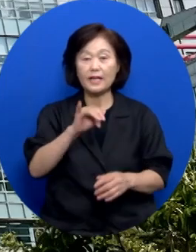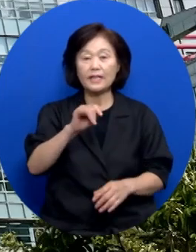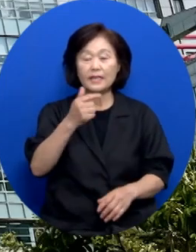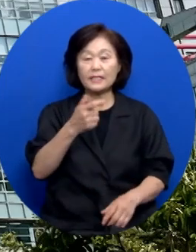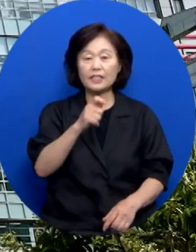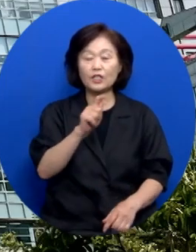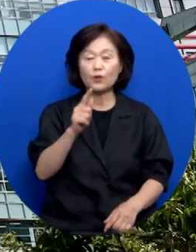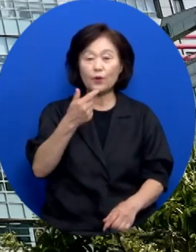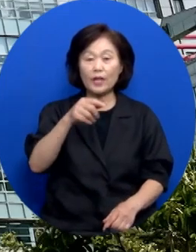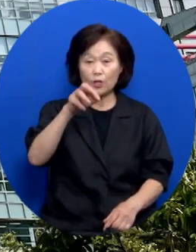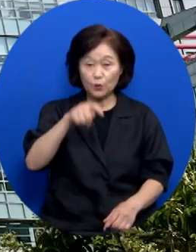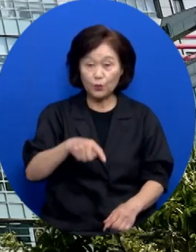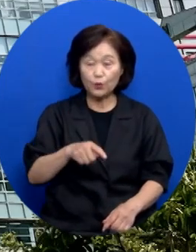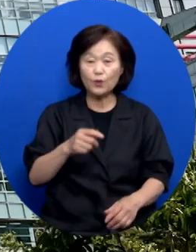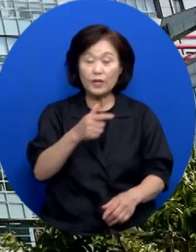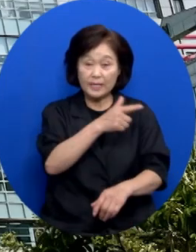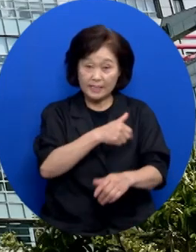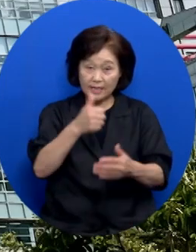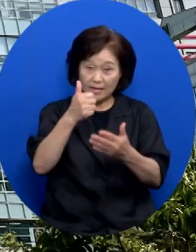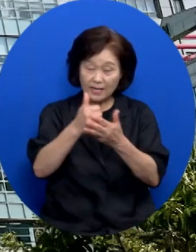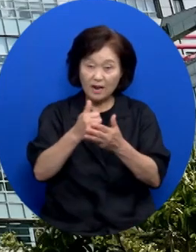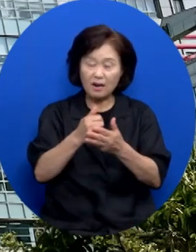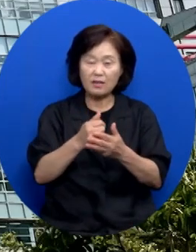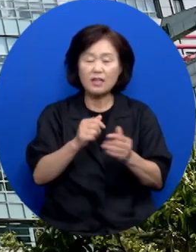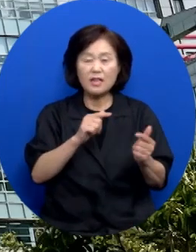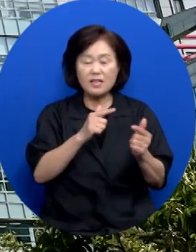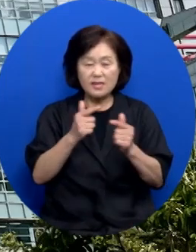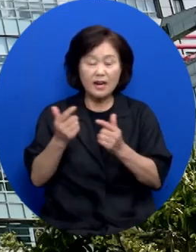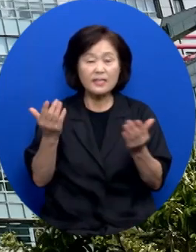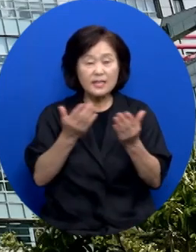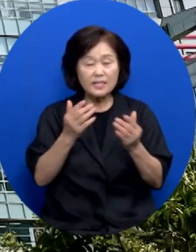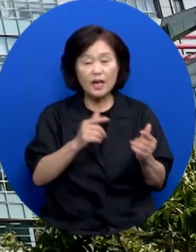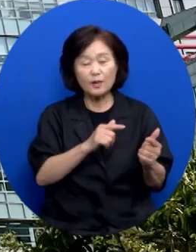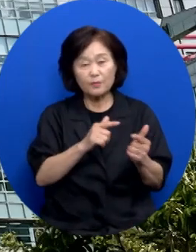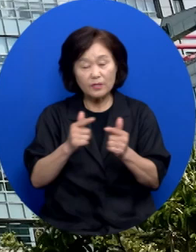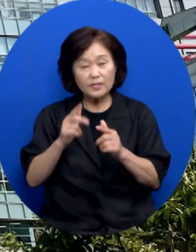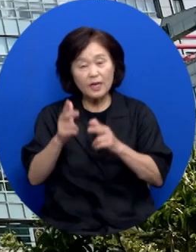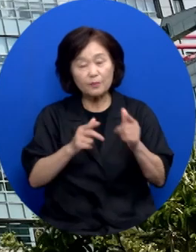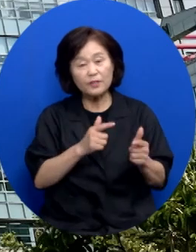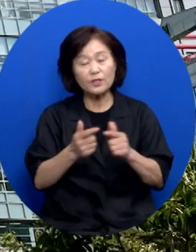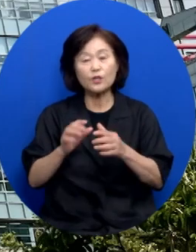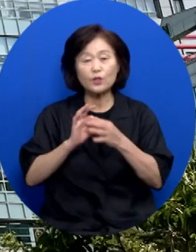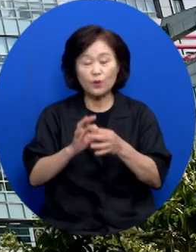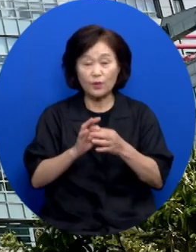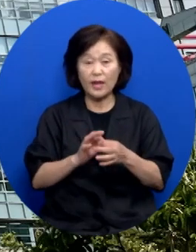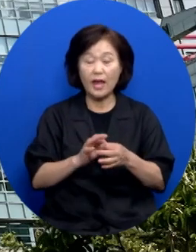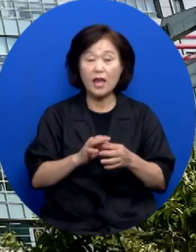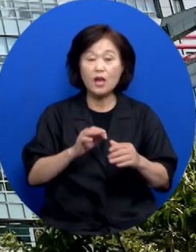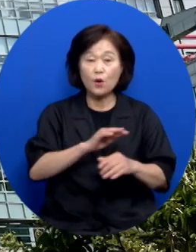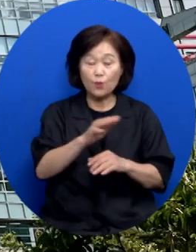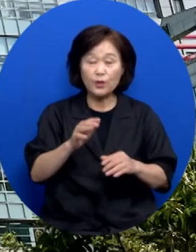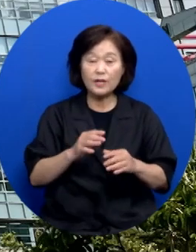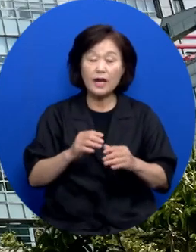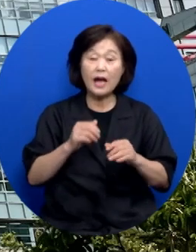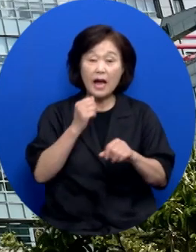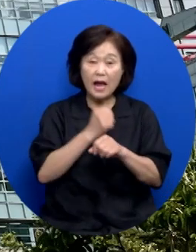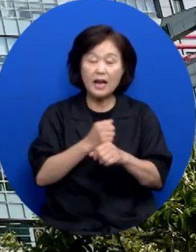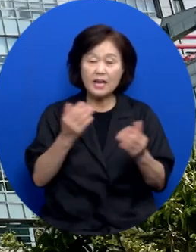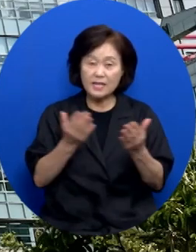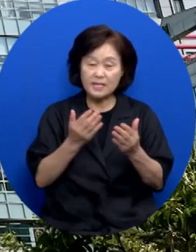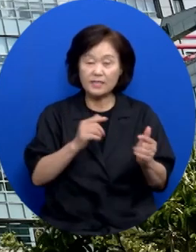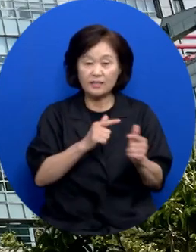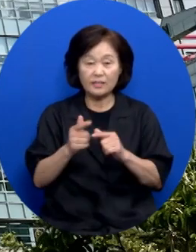이사장은 청년과 기후, 디지털 전환 사회 영역에서 한국 YMCA 운동이 펼쳐나가야 할 과제를